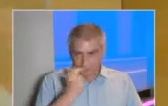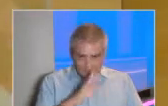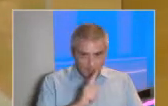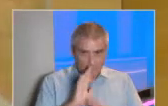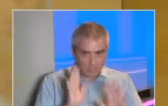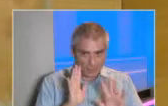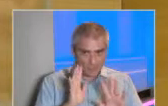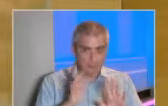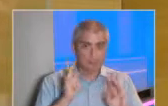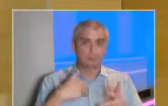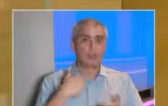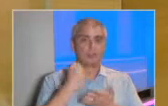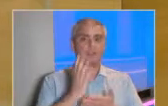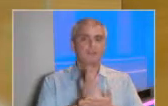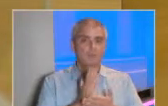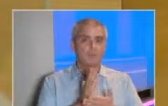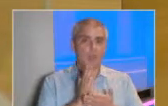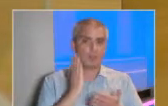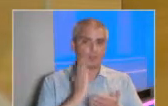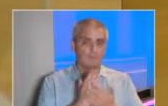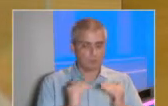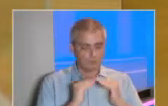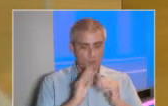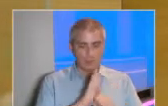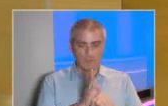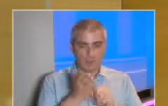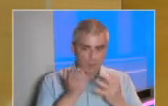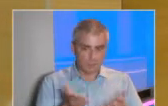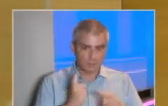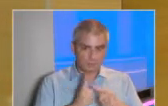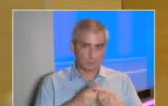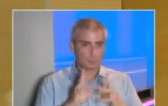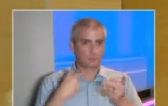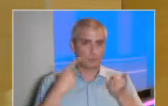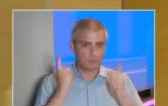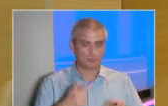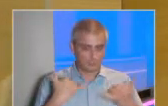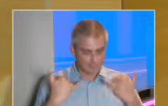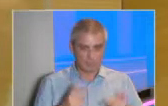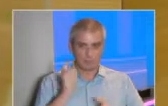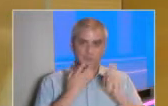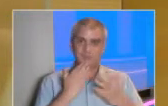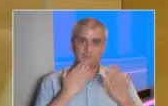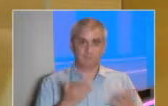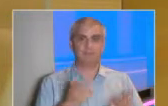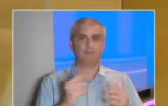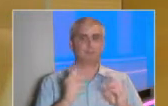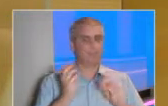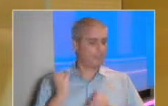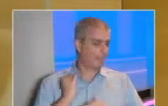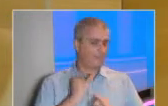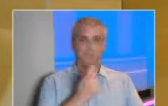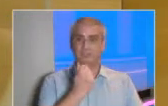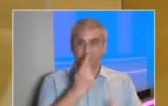דקות. יש לנו תקציב מוכן, מותאם לקורונה, בדיוק למה שצריכים היום אזרחי ישראל. זה מזרים